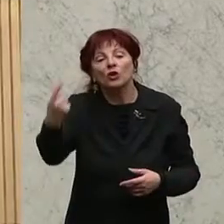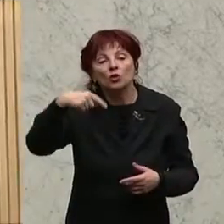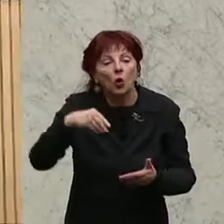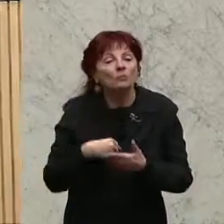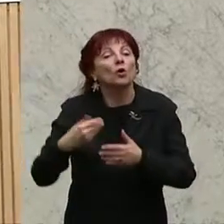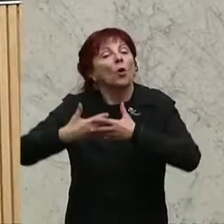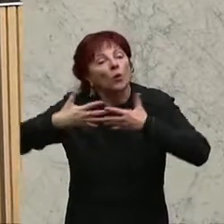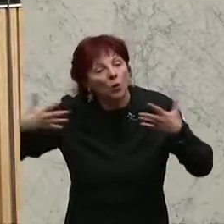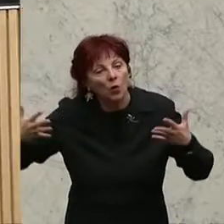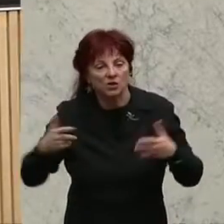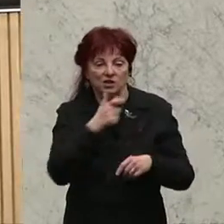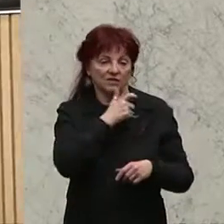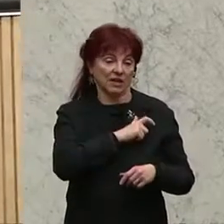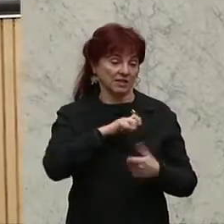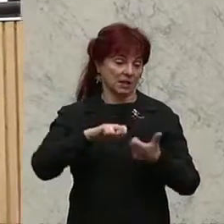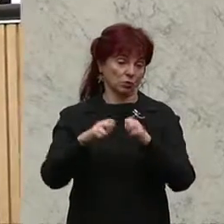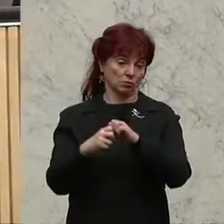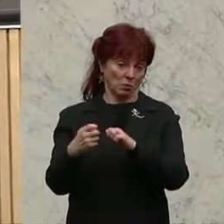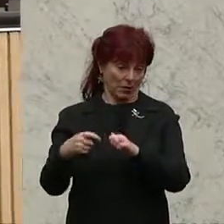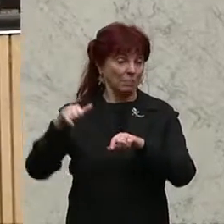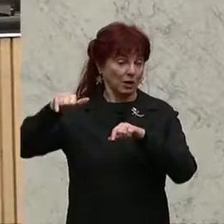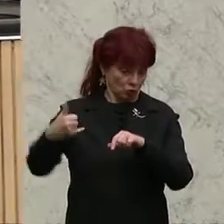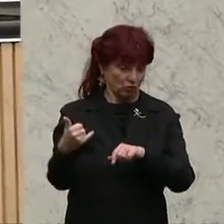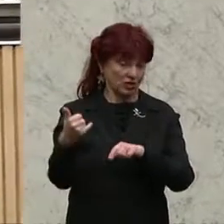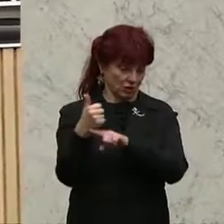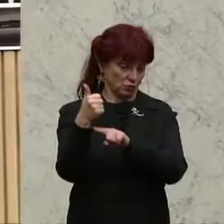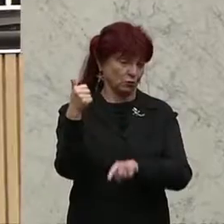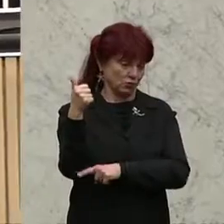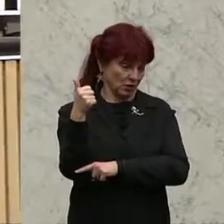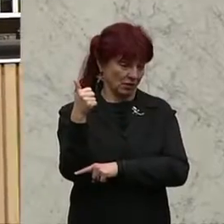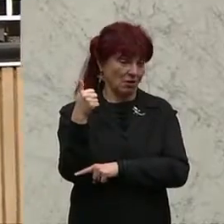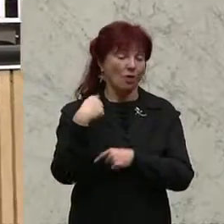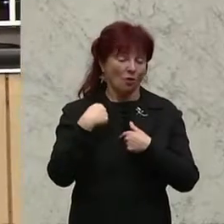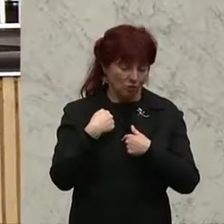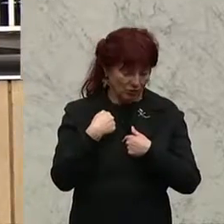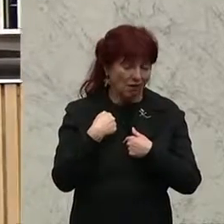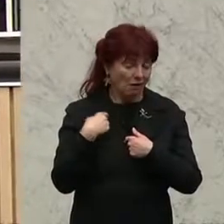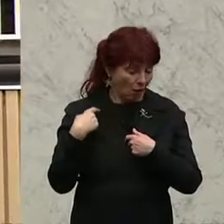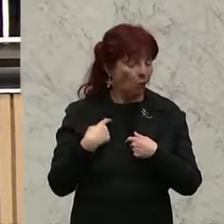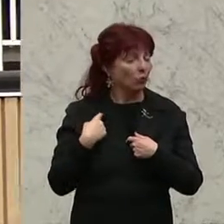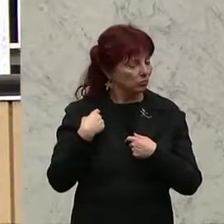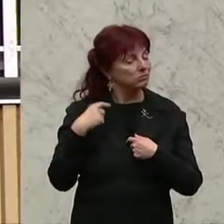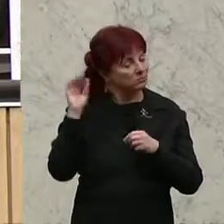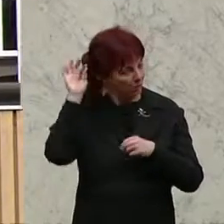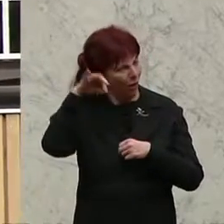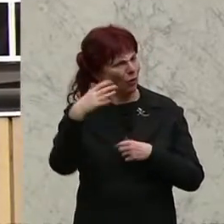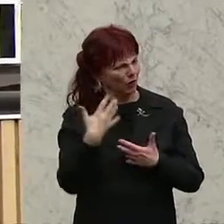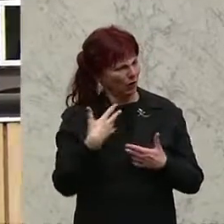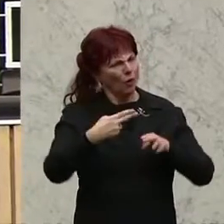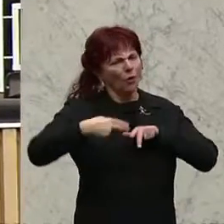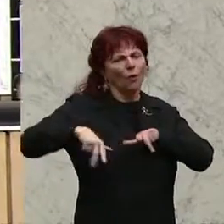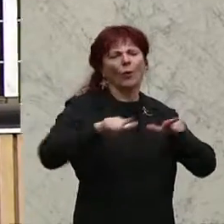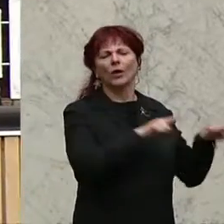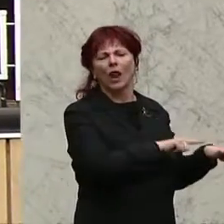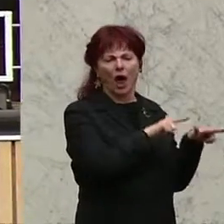einmal massiveres Finanzierungsproblem geben. Und ich bedauere auch diese Rücklagenauflösung, weil Sie eigentlich angekündigt haben,